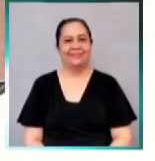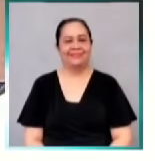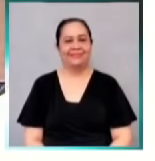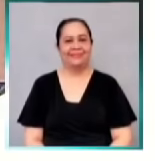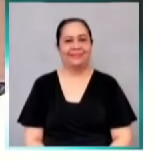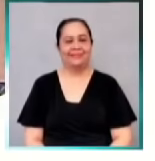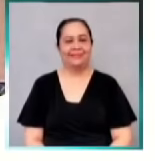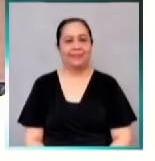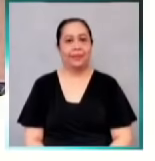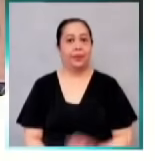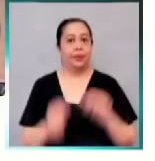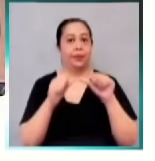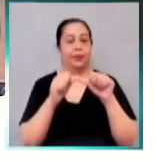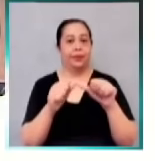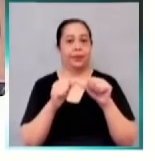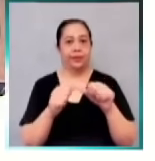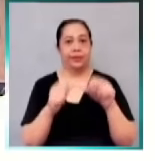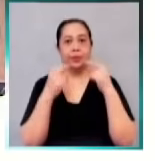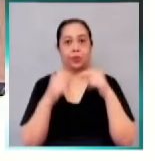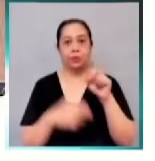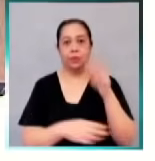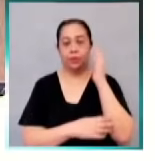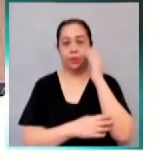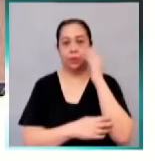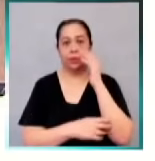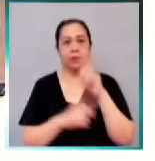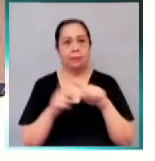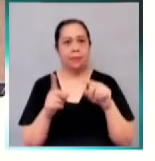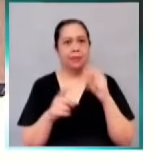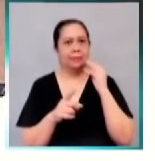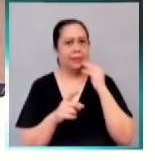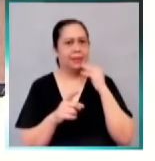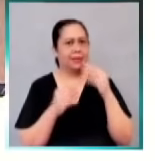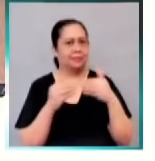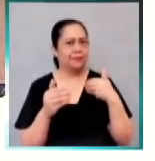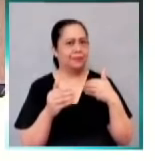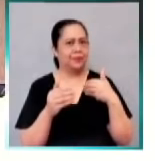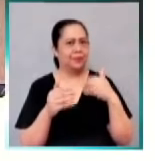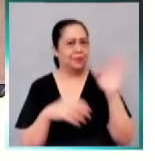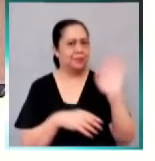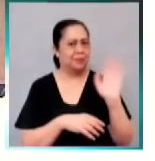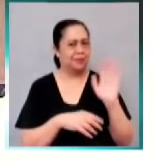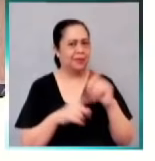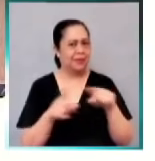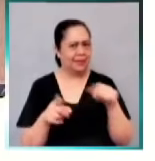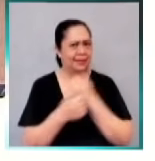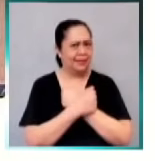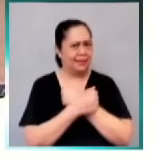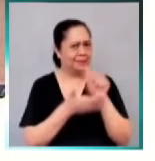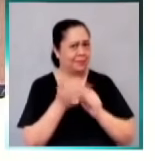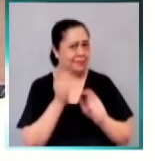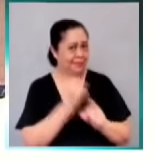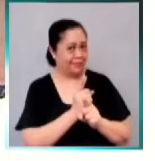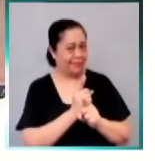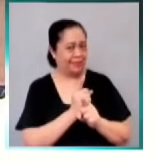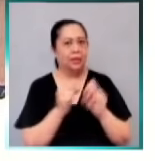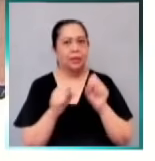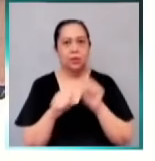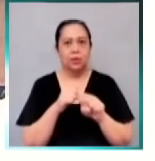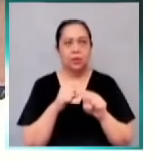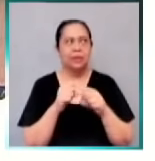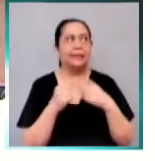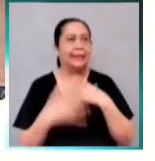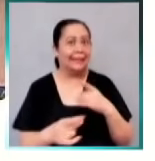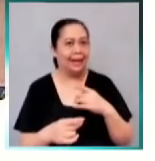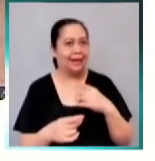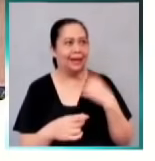Tuloy-tuloy lamang ang balitang dapat niyo malaman. Pero Maki, bago tayo magpaalam, ikaw mahilig ka sa art eh, di ba? So meron kang hilig lang, pag ha? May mga ganyang